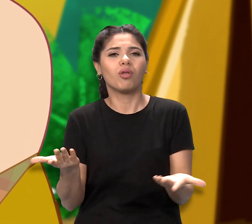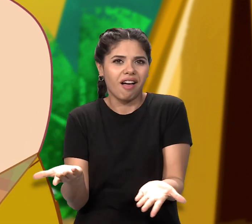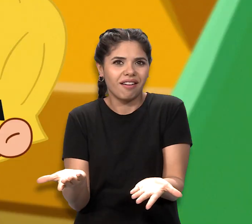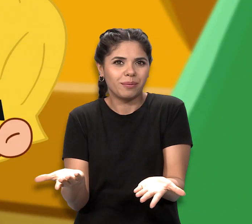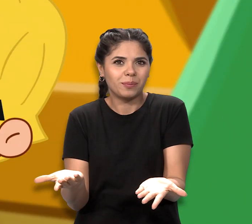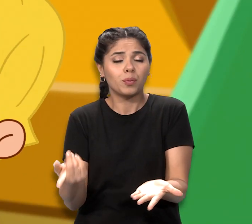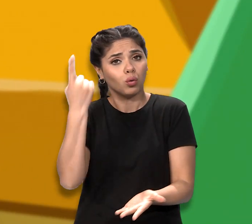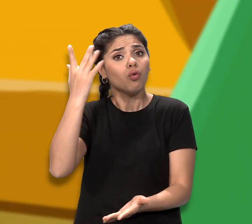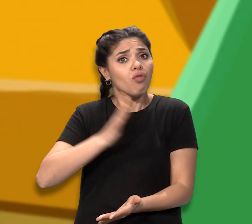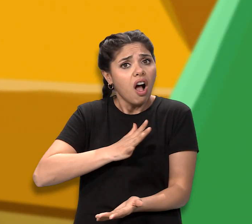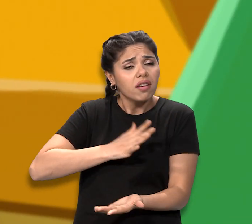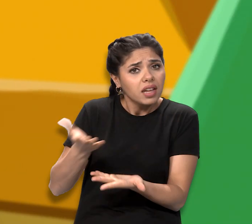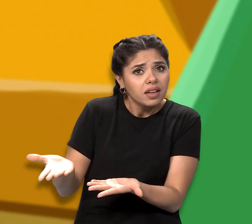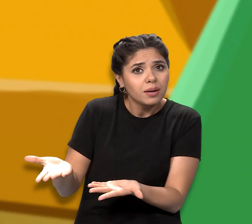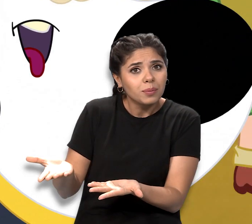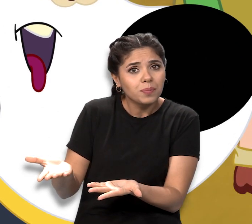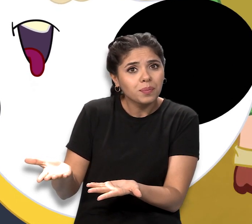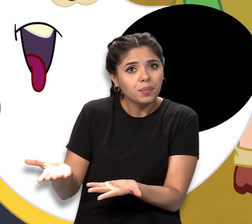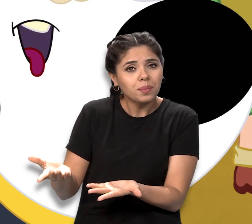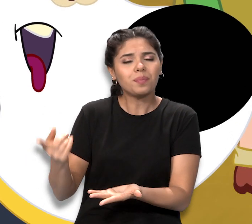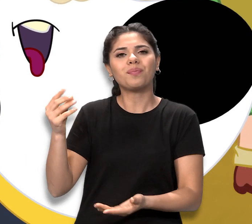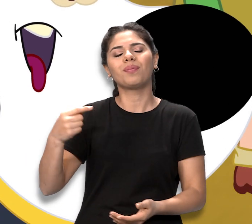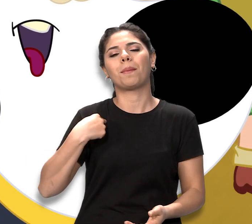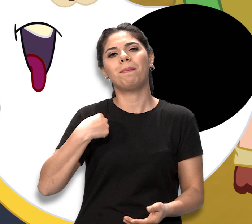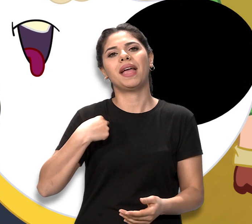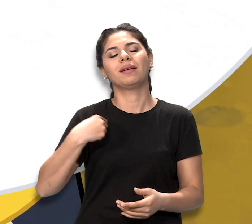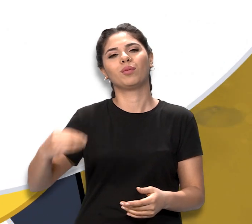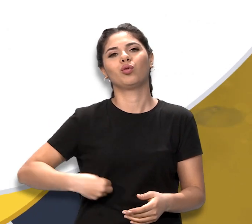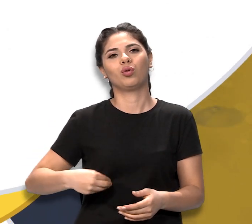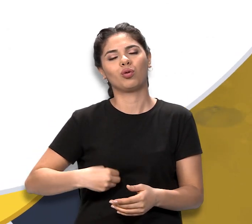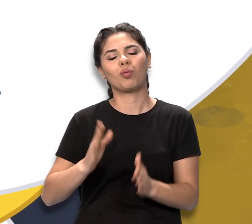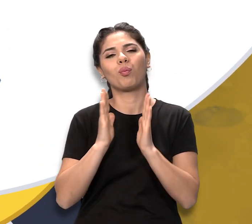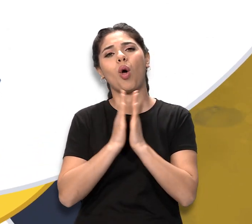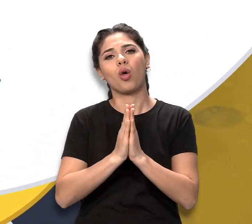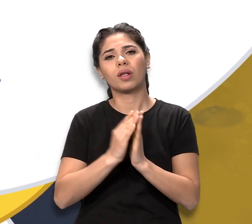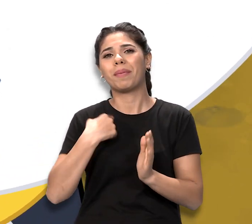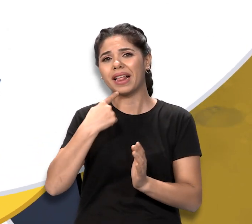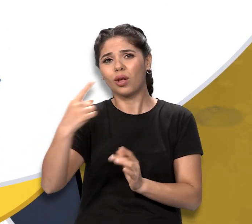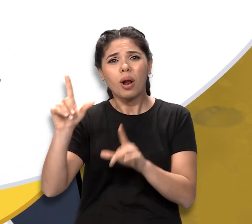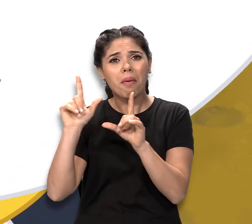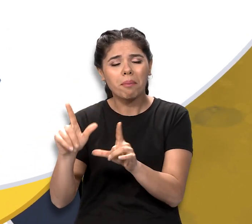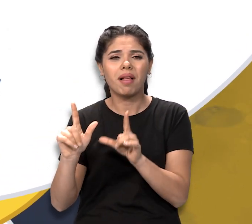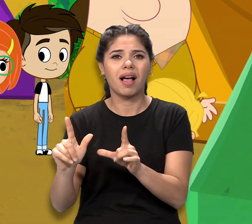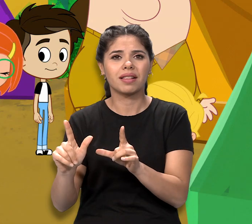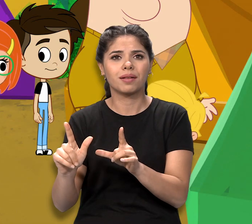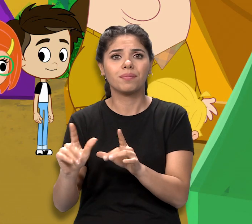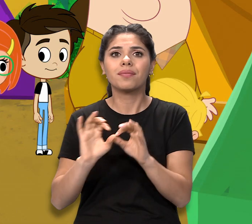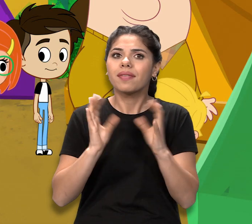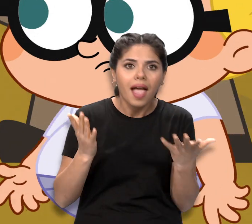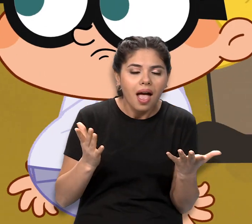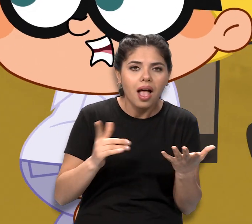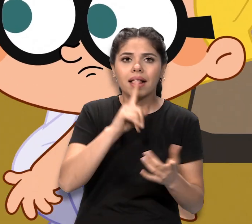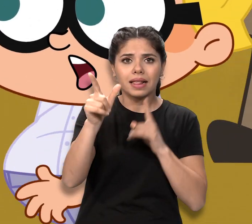burada. Dün vardı ama. Sanırım benim hatam. Özür dilerim Mutlu. Sana söylemeliydim.